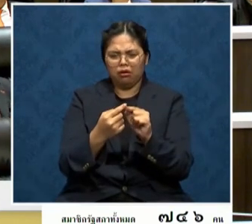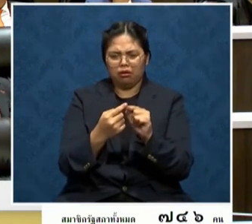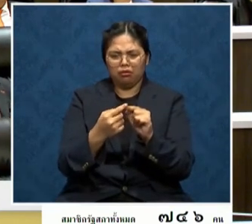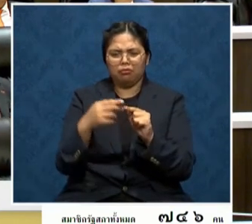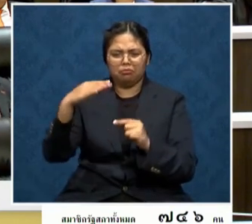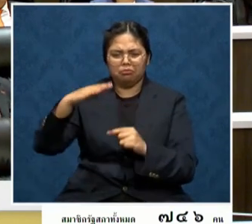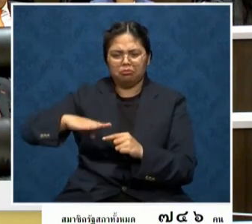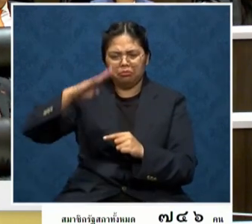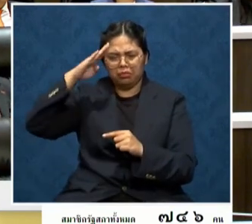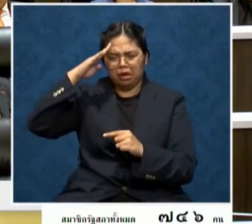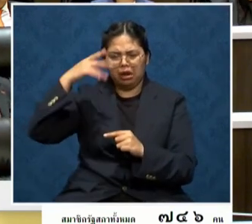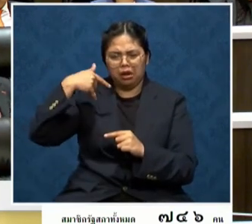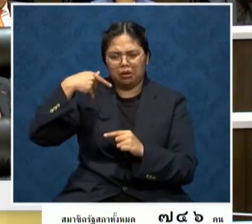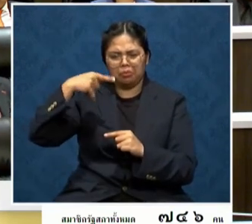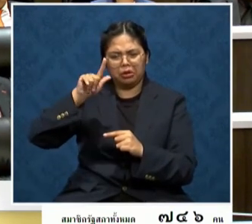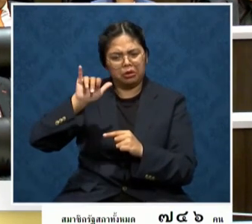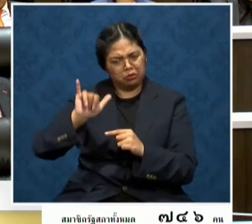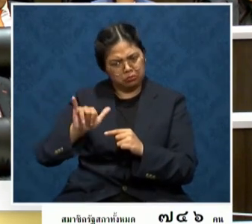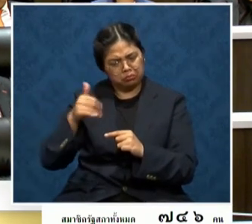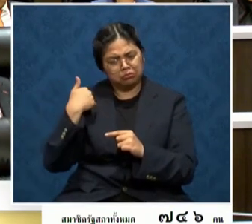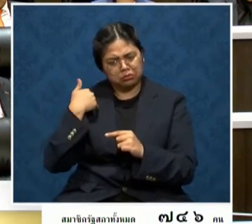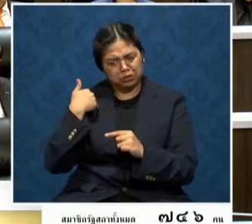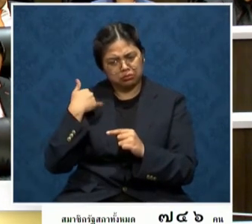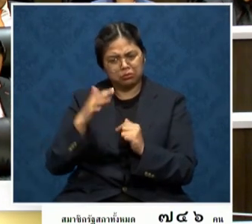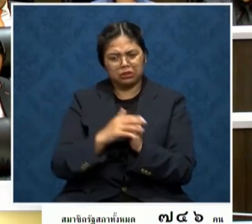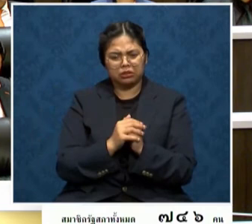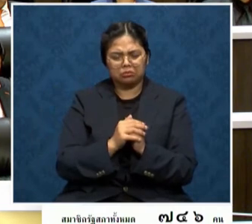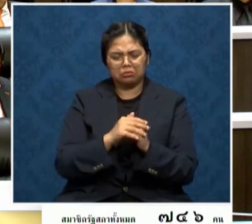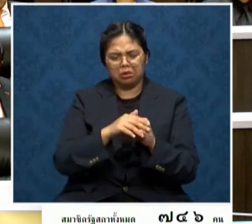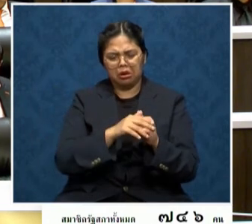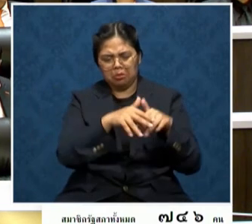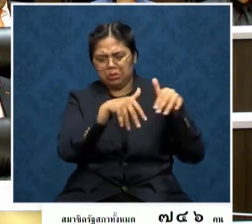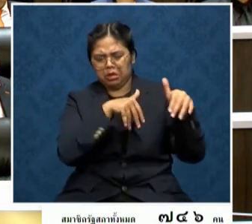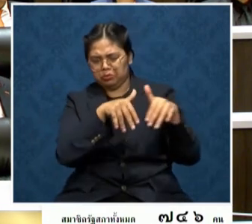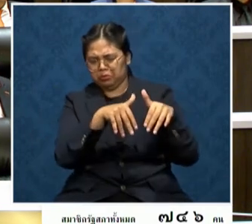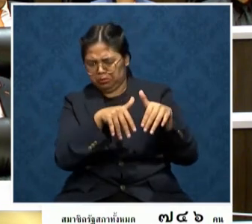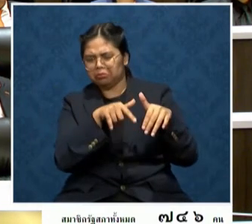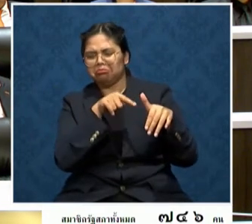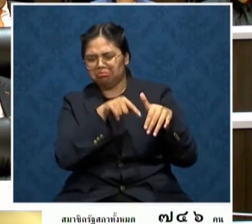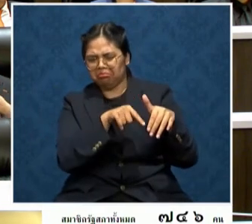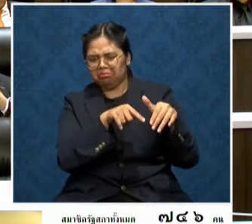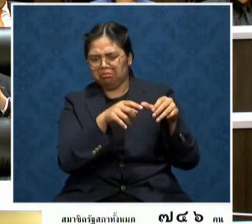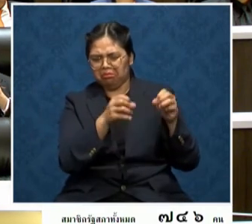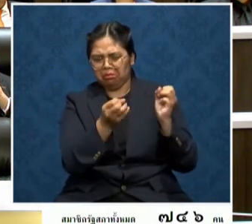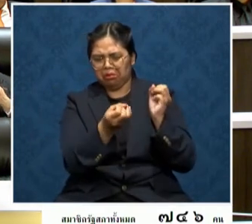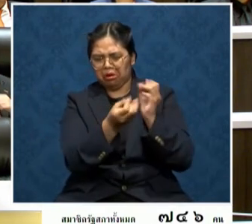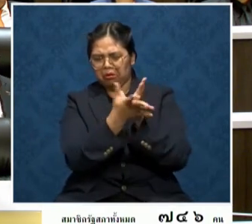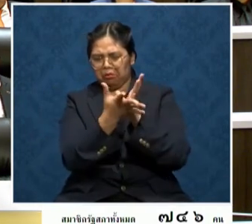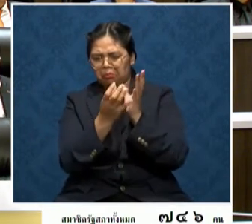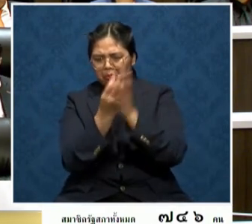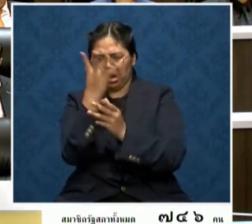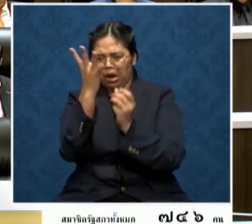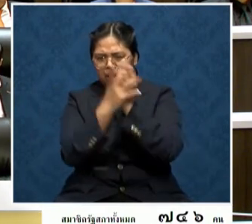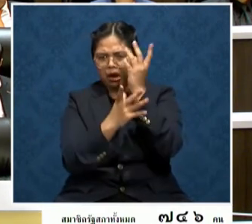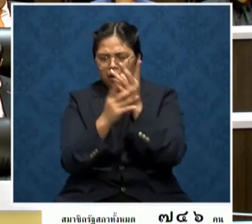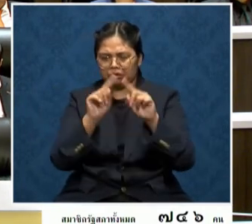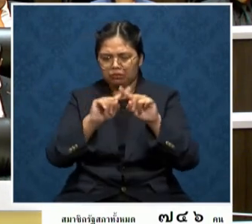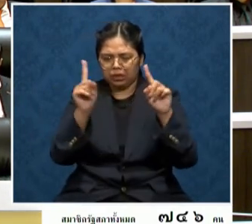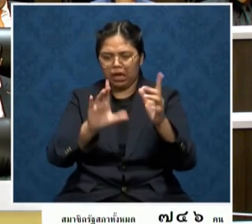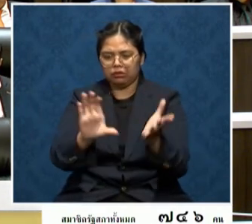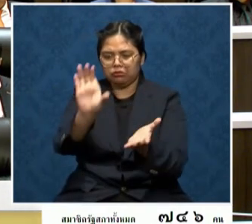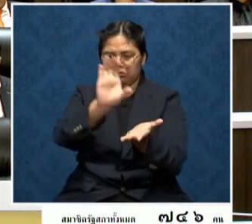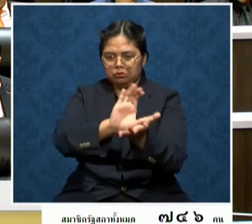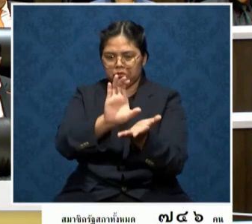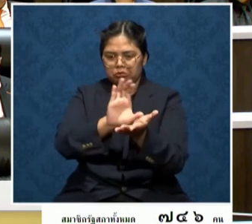โดยเฉพาะการจัดให้ประชาชนเป็นภัยต่อผืนป่าแต่พร้อมที่จะยกให้แก่นายทุนใช้